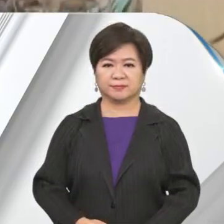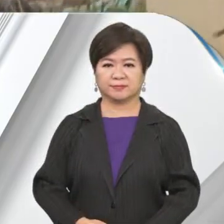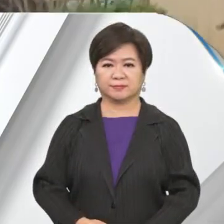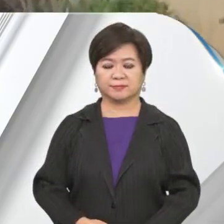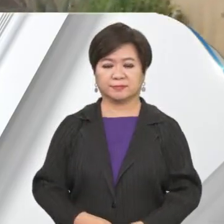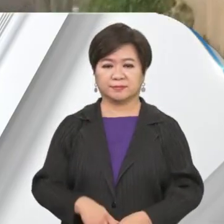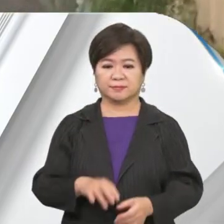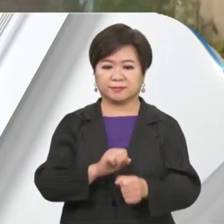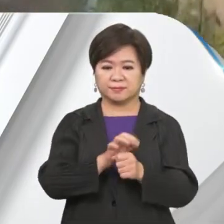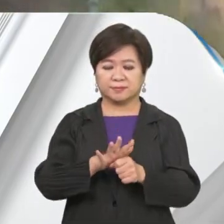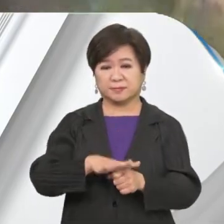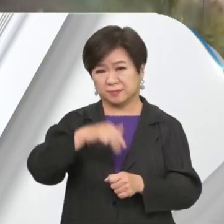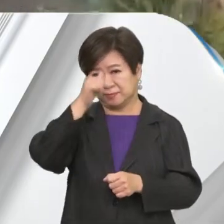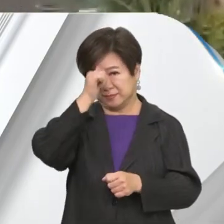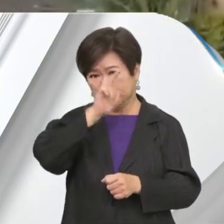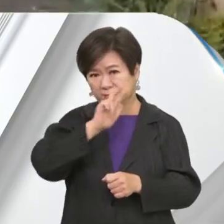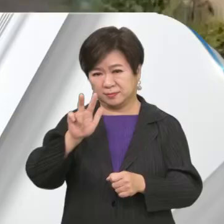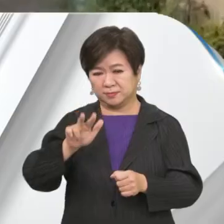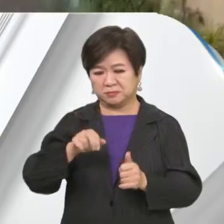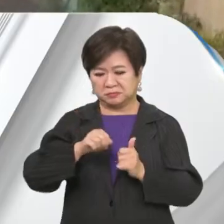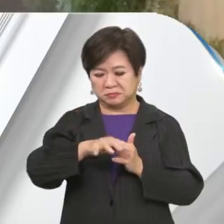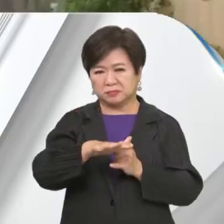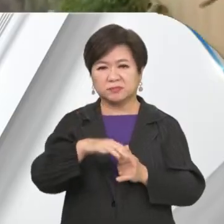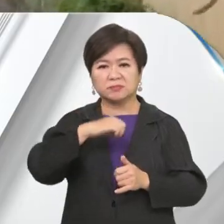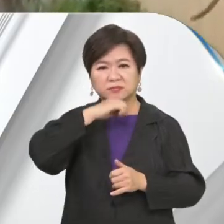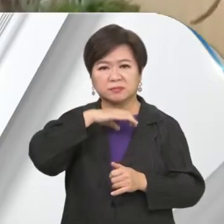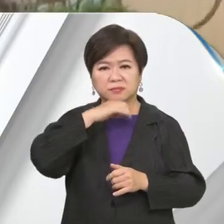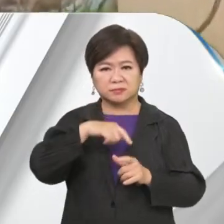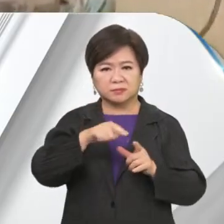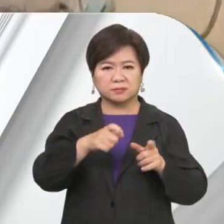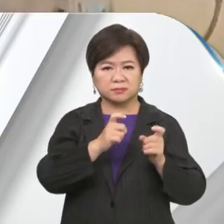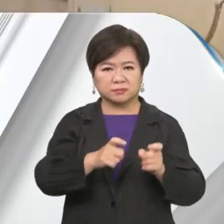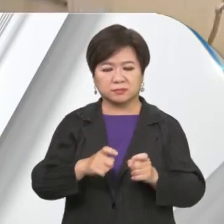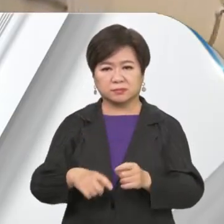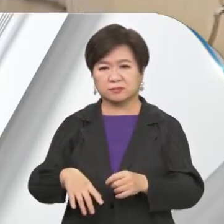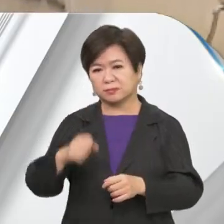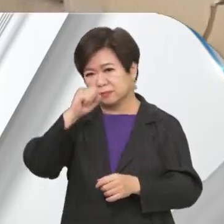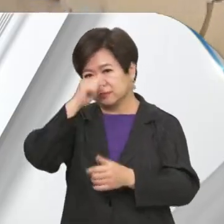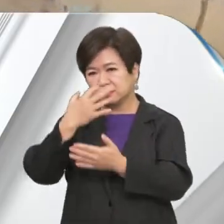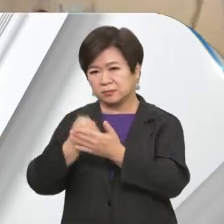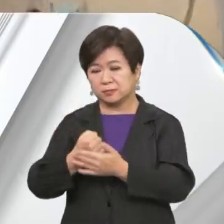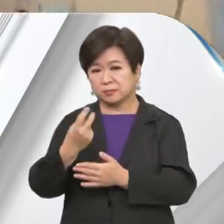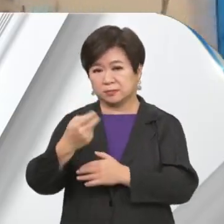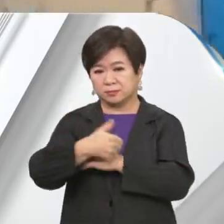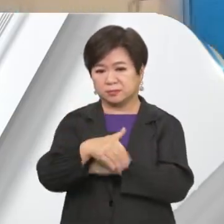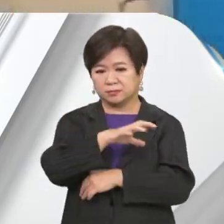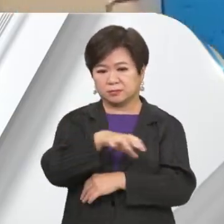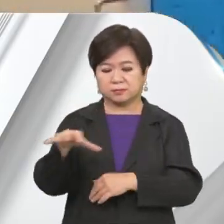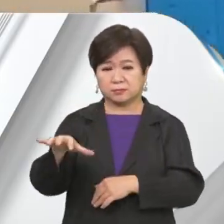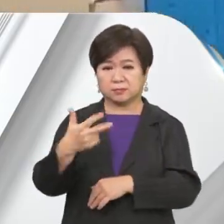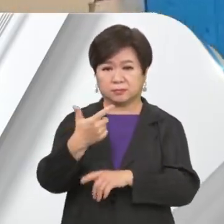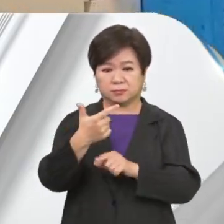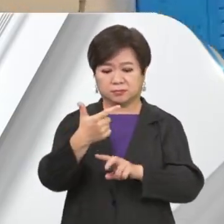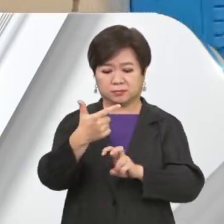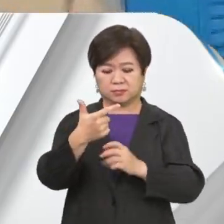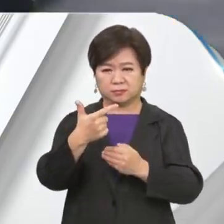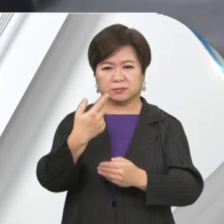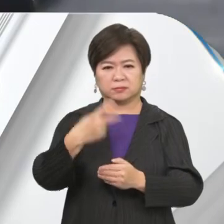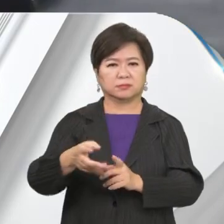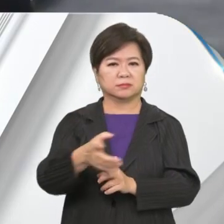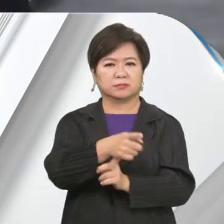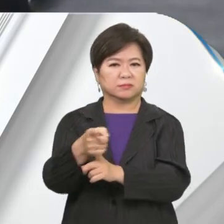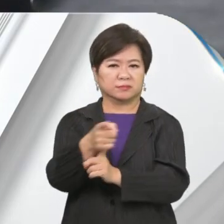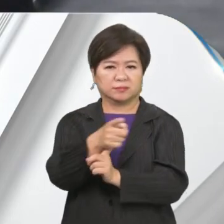新冠德尔塔变异株工业屏东凤冈三义两村29号在一百进行大规模清